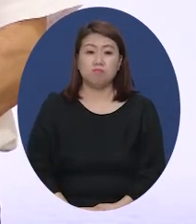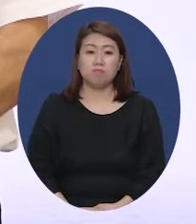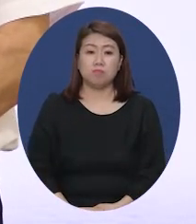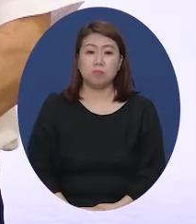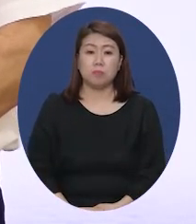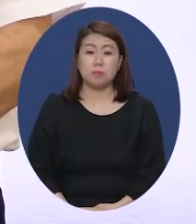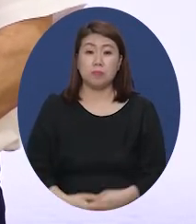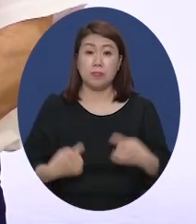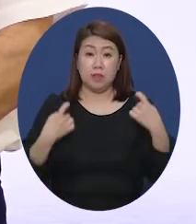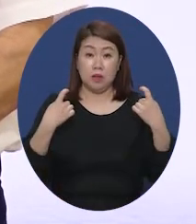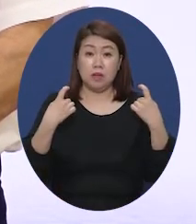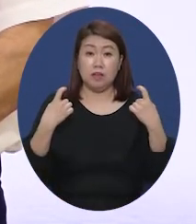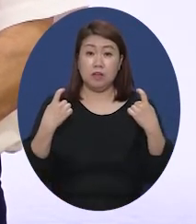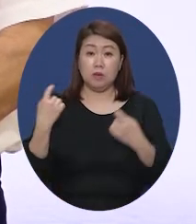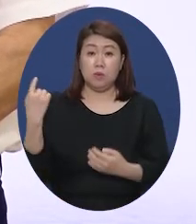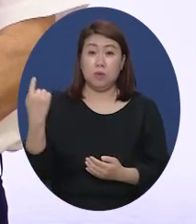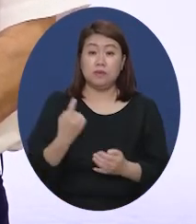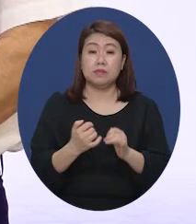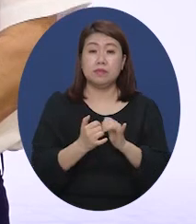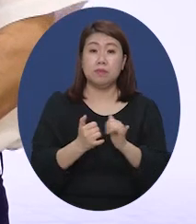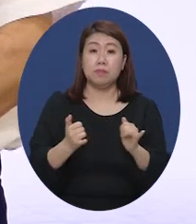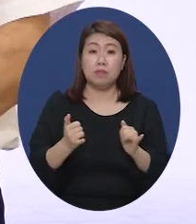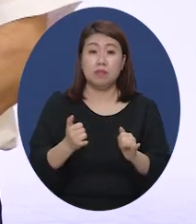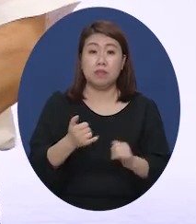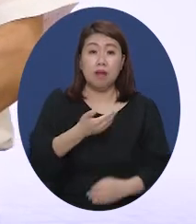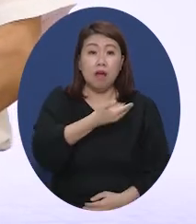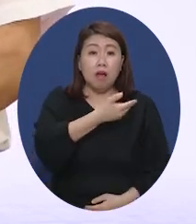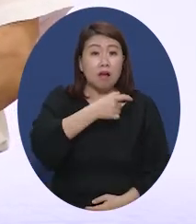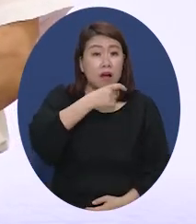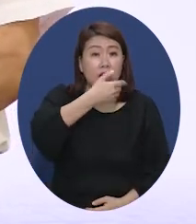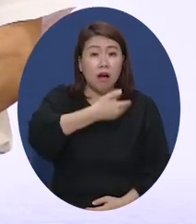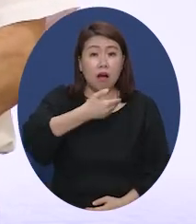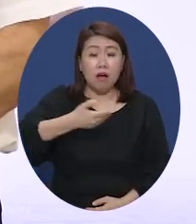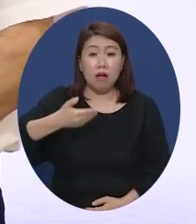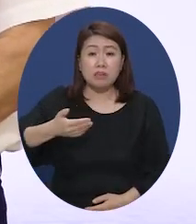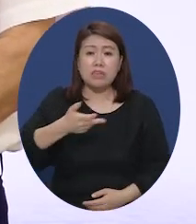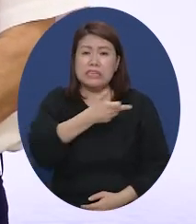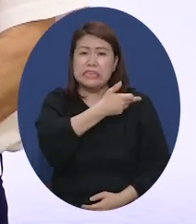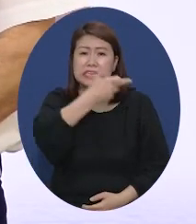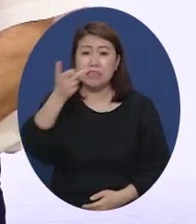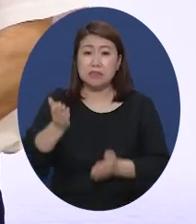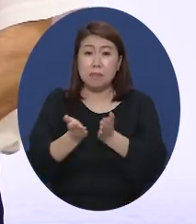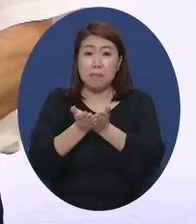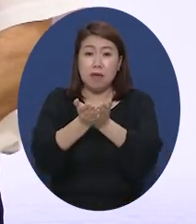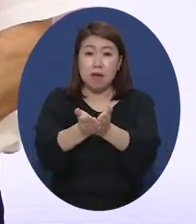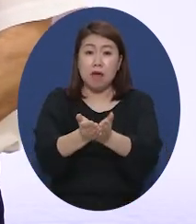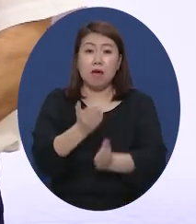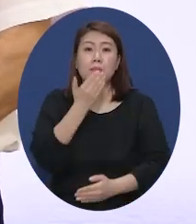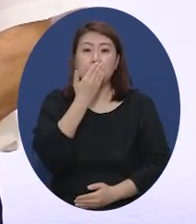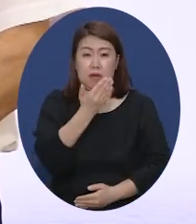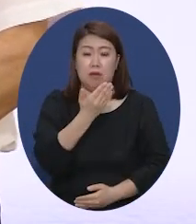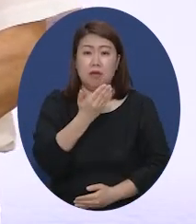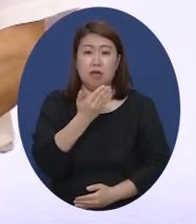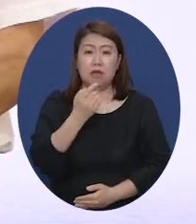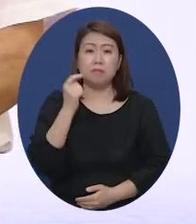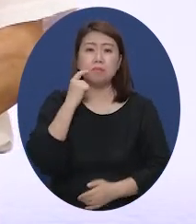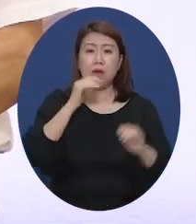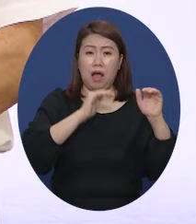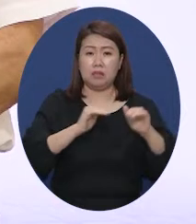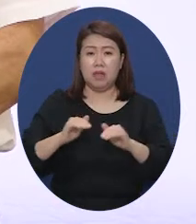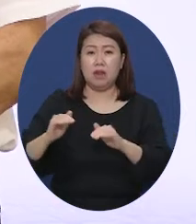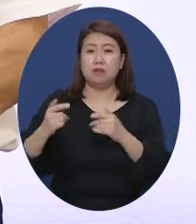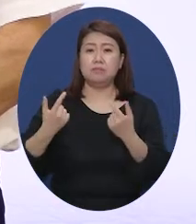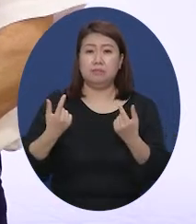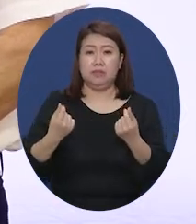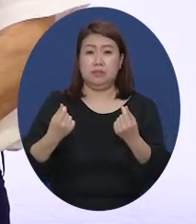그 다음 이제 뭐 관광 유럽 섬들. 그러니까 강인데 무슨 저렇게 큰 배들이 들어올 수 있느냐. 하지만 사실상 바다와